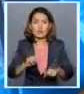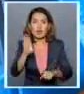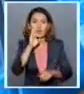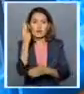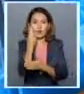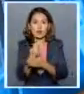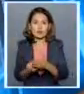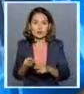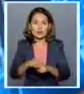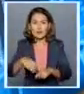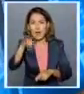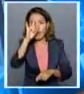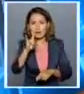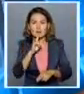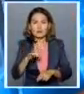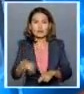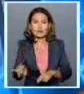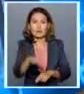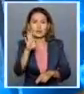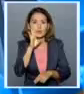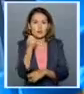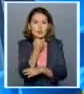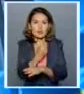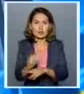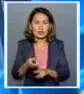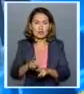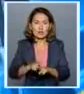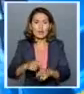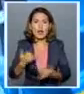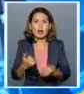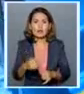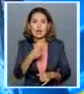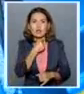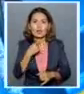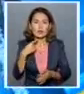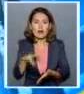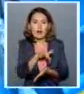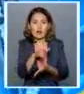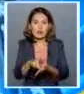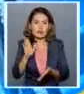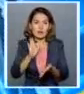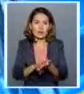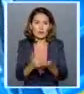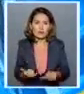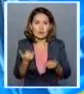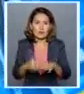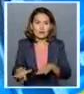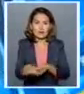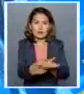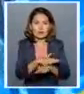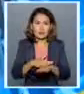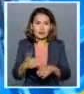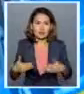қалдырды. Жерлестеріне қолдау көрсетуді дәстүрге айналдырған жетісулық жастар бұл бәсекенде көгілдір экраннан бірге тамашалады.